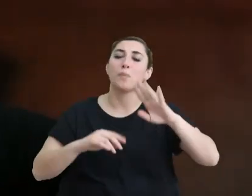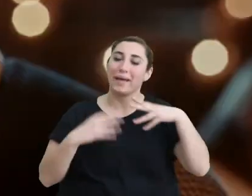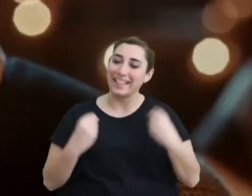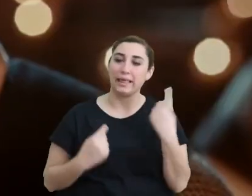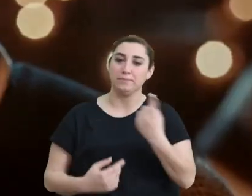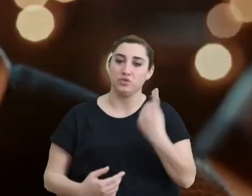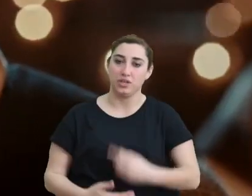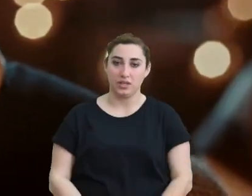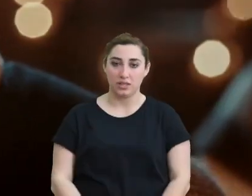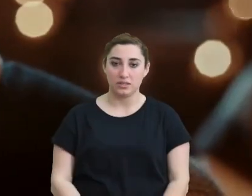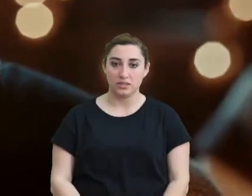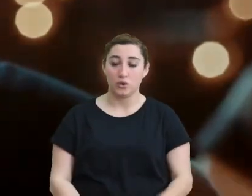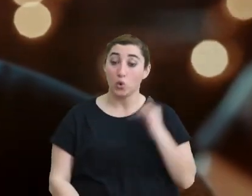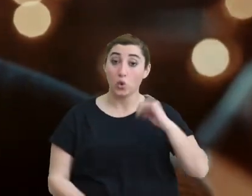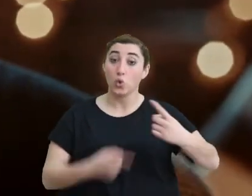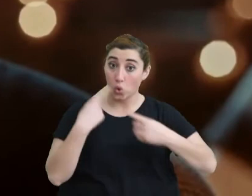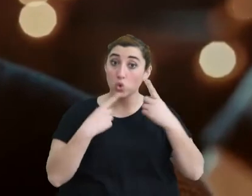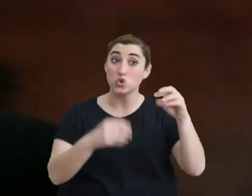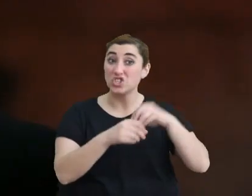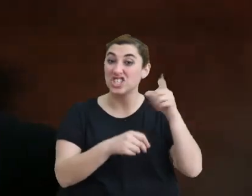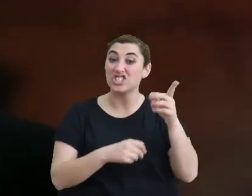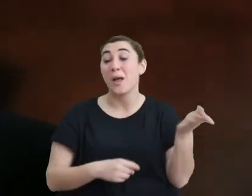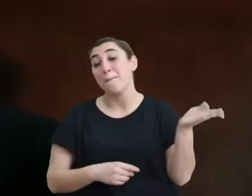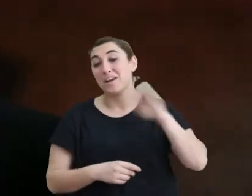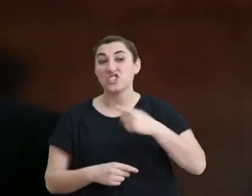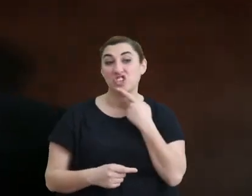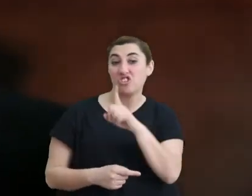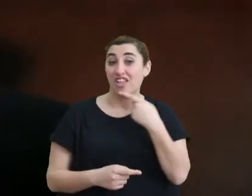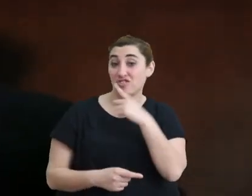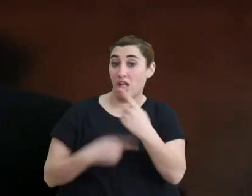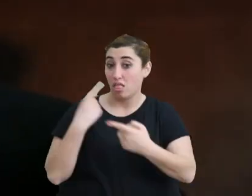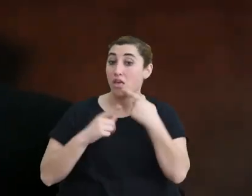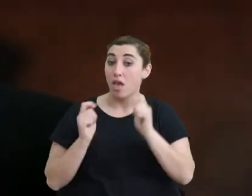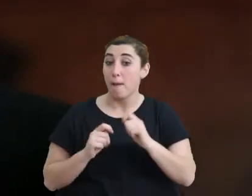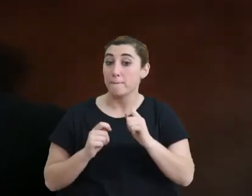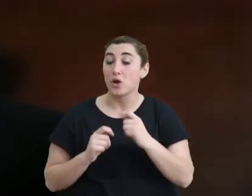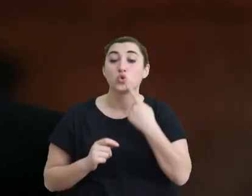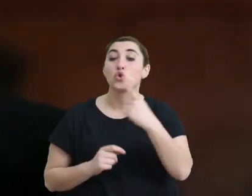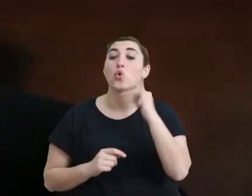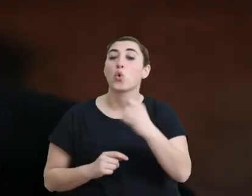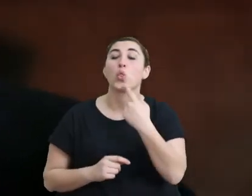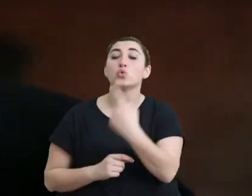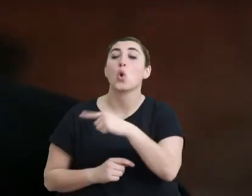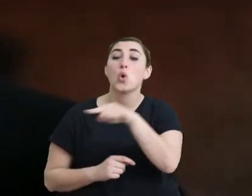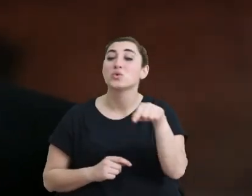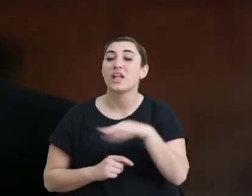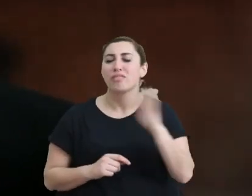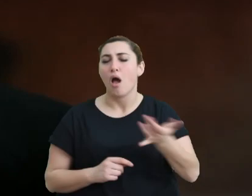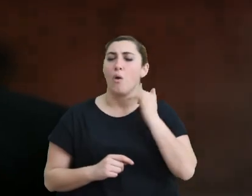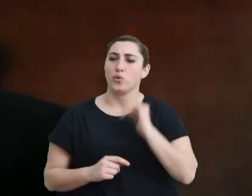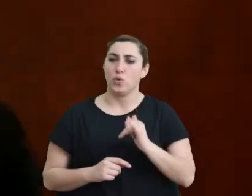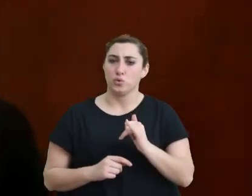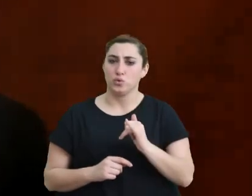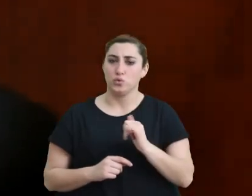sünnettir. Kötü konuştu diye başkasını şikayet, Söylenen kötü sözlerden daha